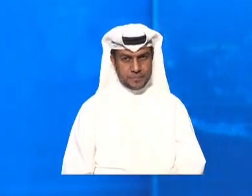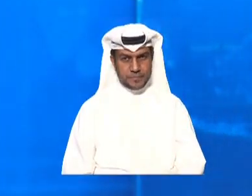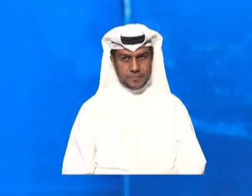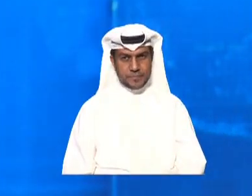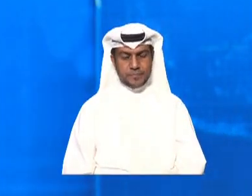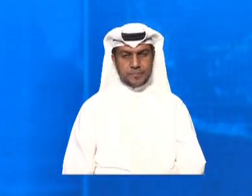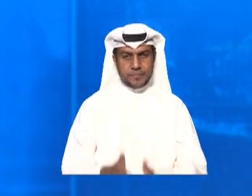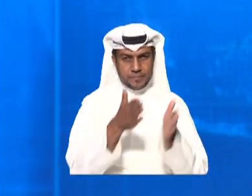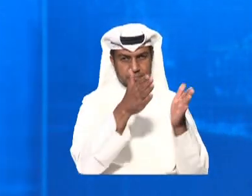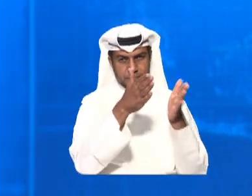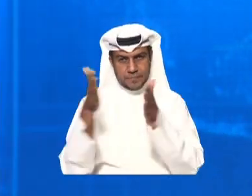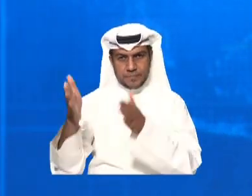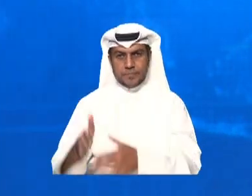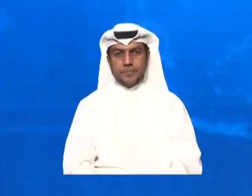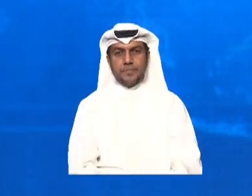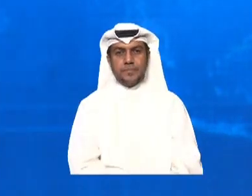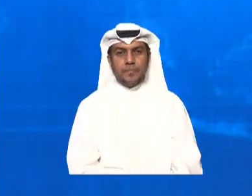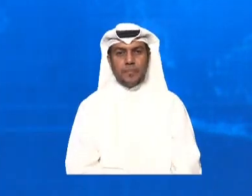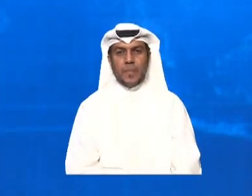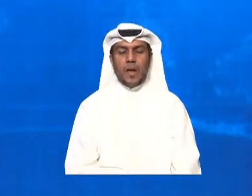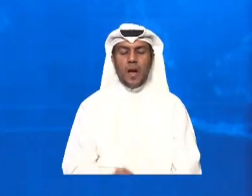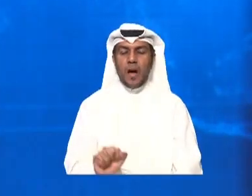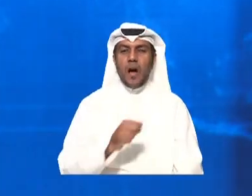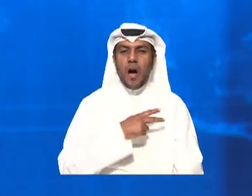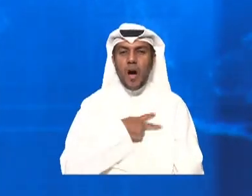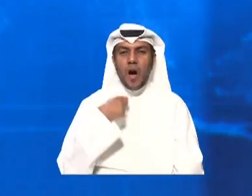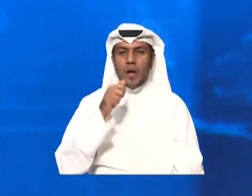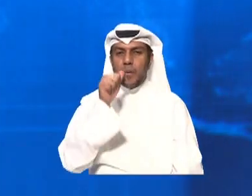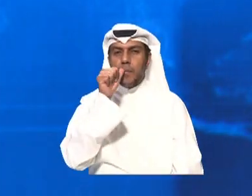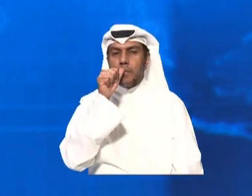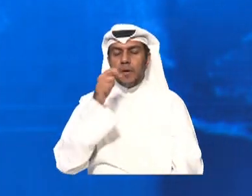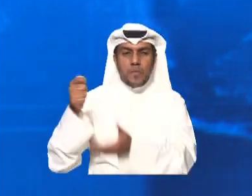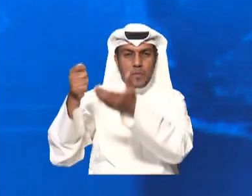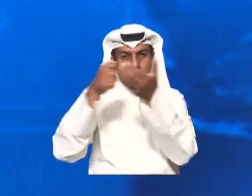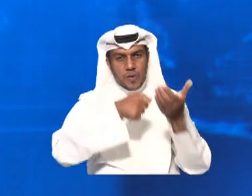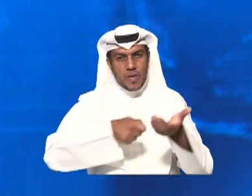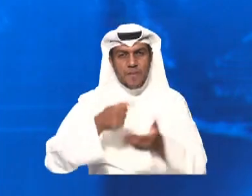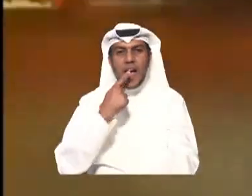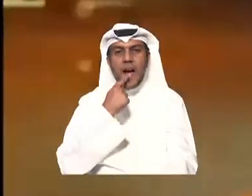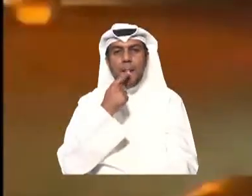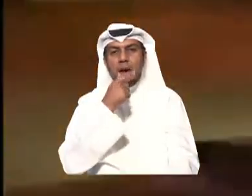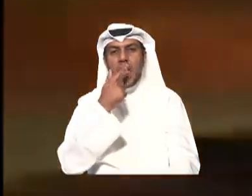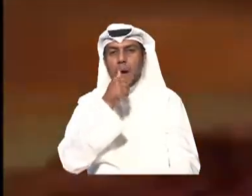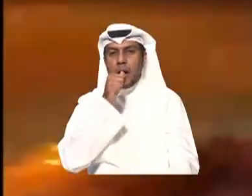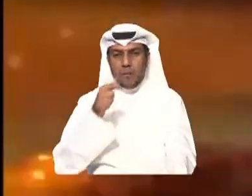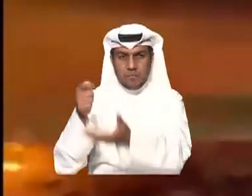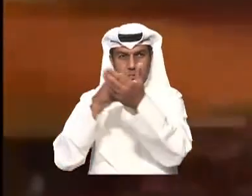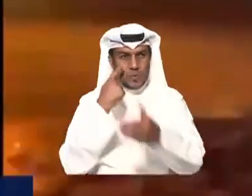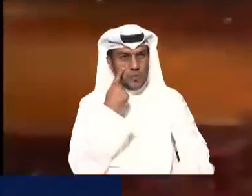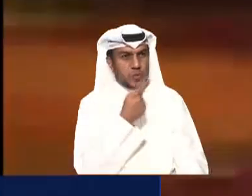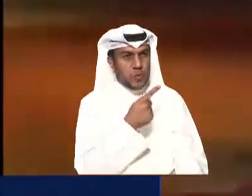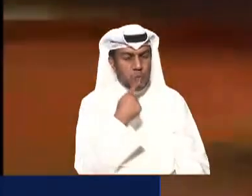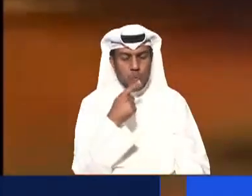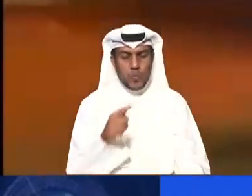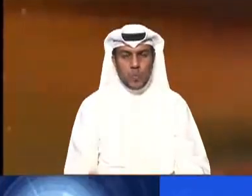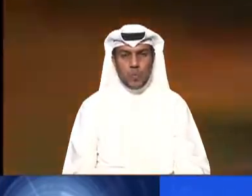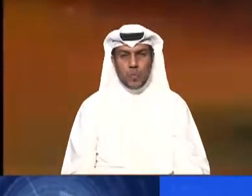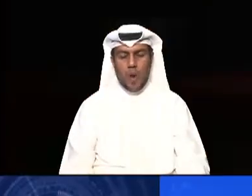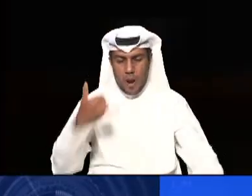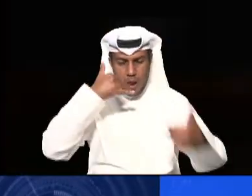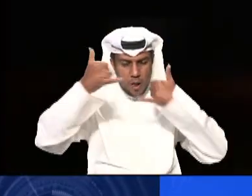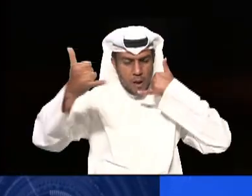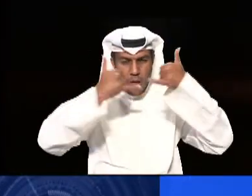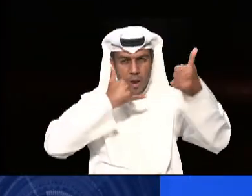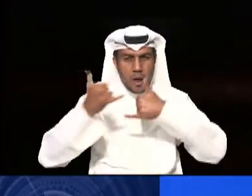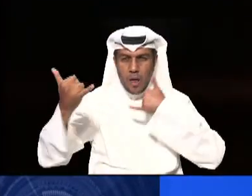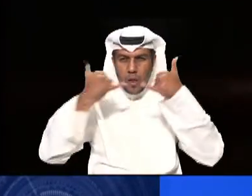ذكرت إدارة العلاقات العامة والإعلام بقوة الإطفاء العام في بيان لاحق لها اليوم أن البلاغات التي تلقتها غرفة